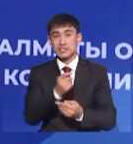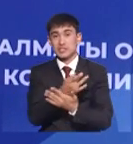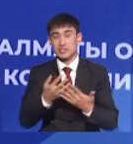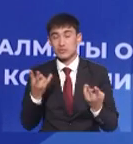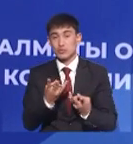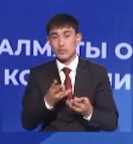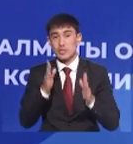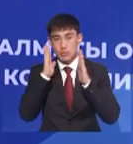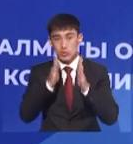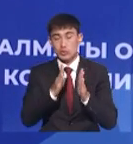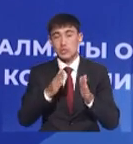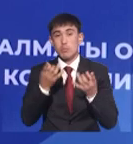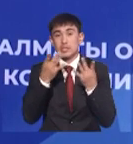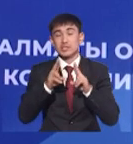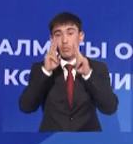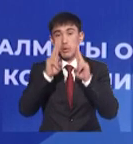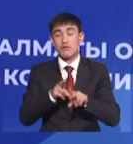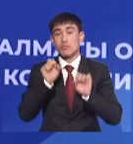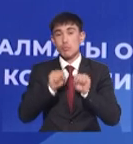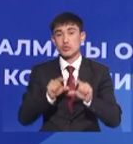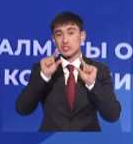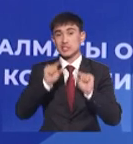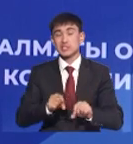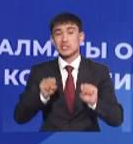средства. Соблюдение этих простых правил может